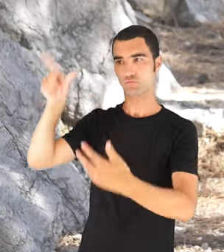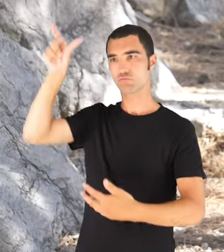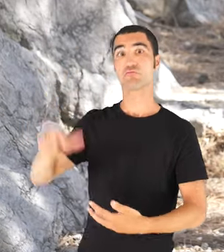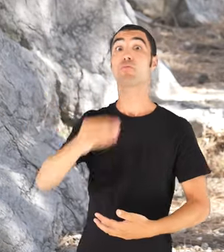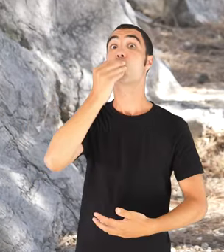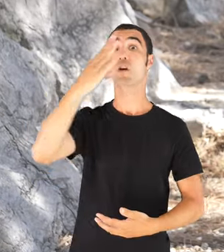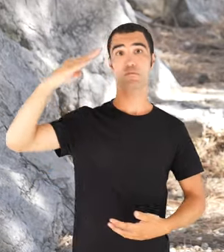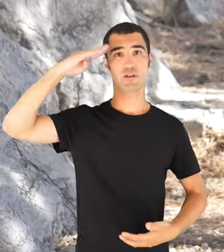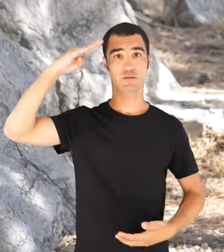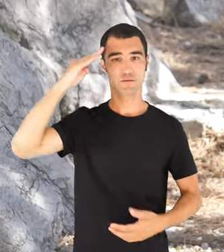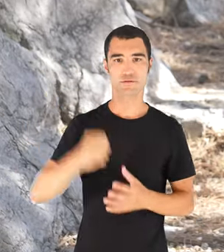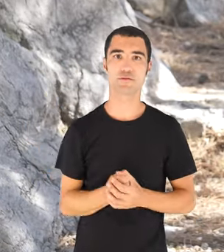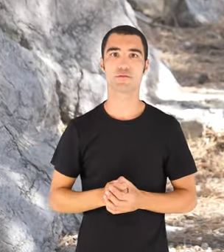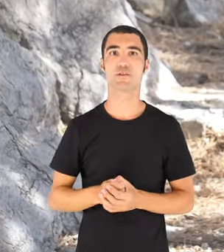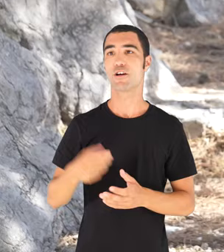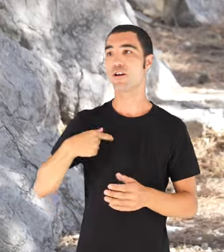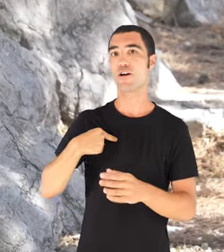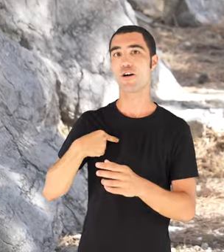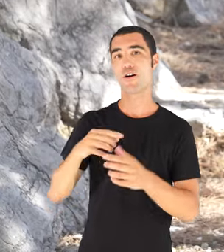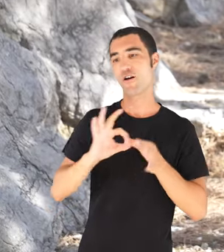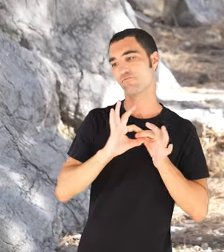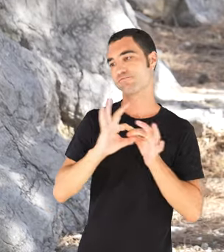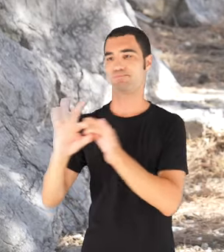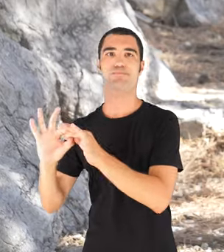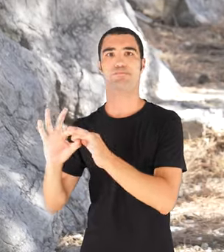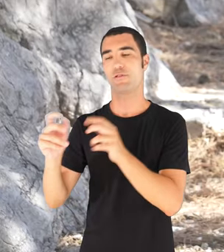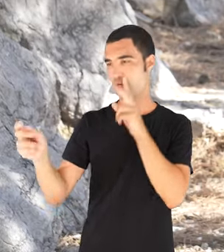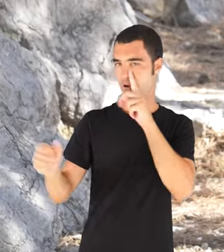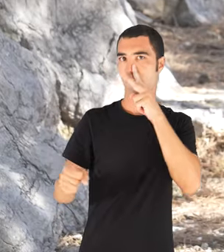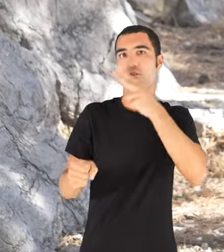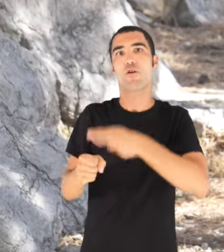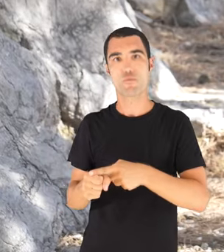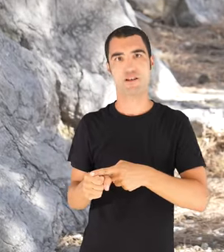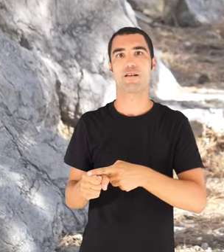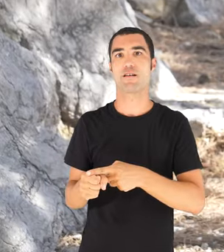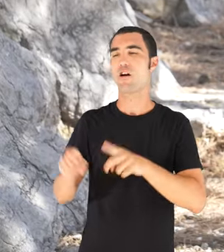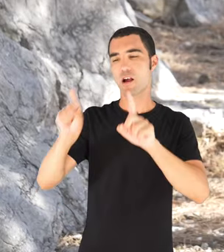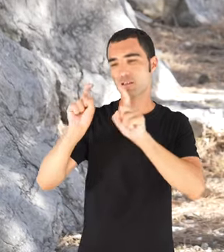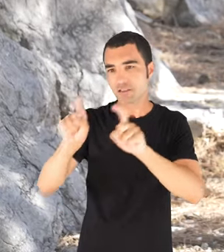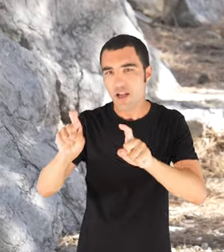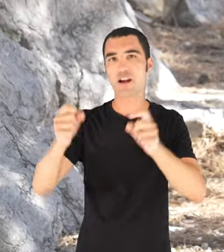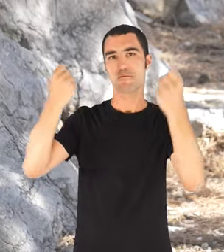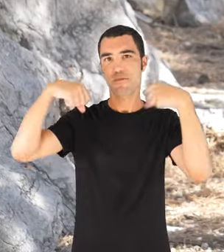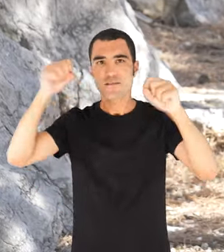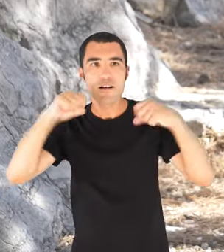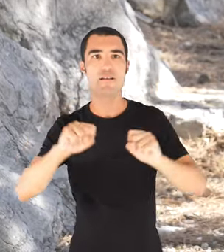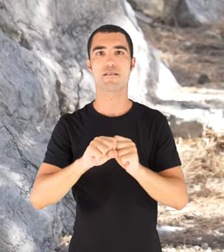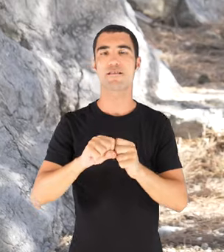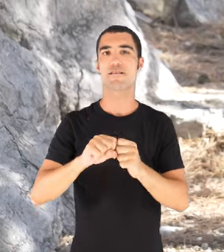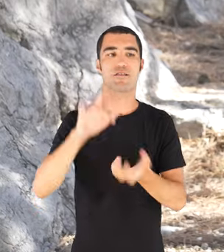molt bon patró fins ara. O sigui, estic seguint la mateixa dinàmica que ell. O sigui, la manera, l'hora d'ensenyar, l'hora de practicar,